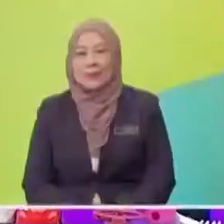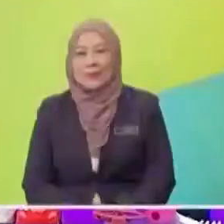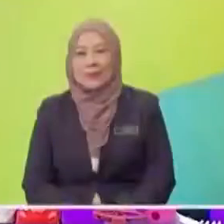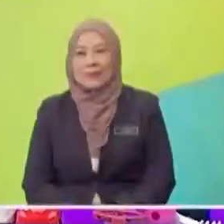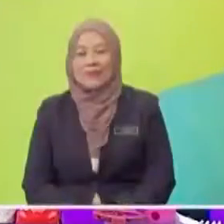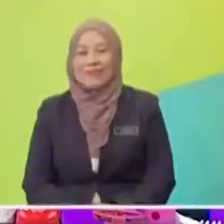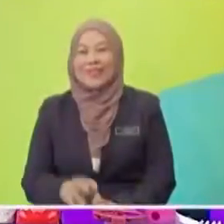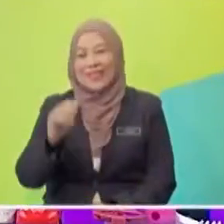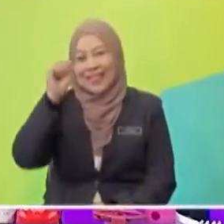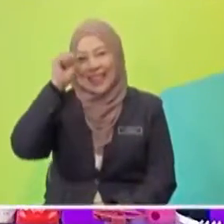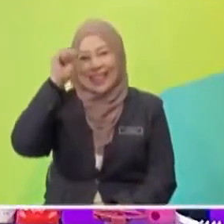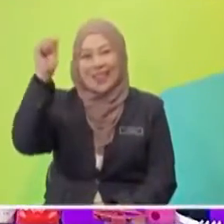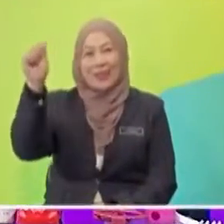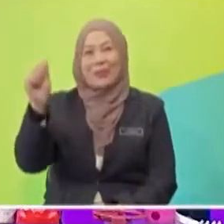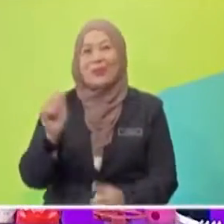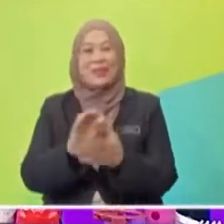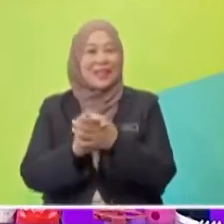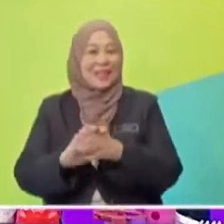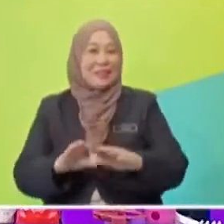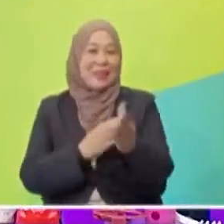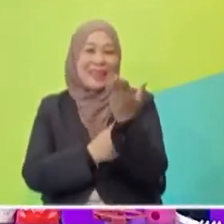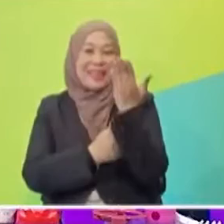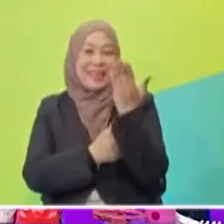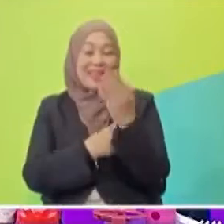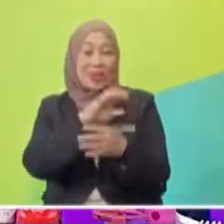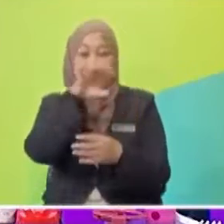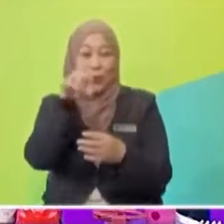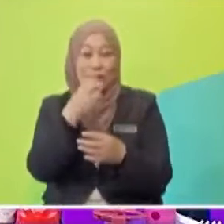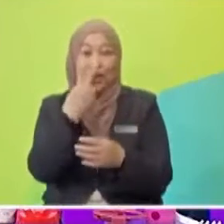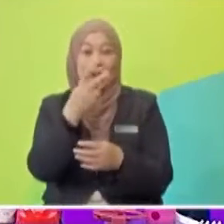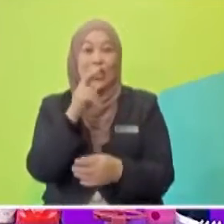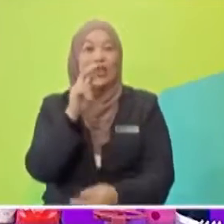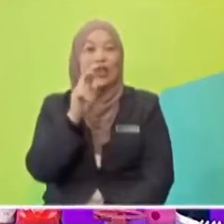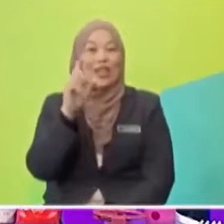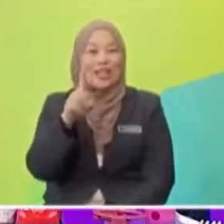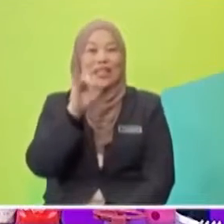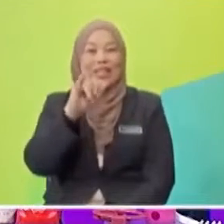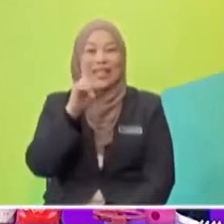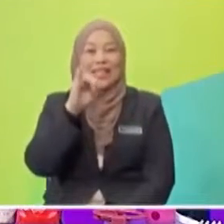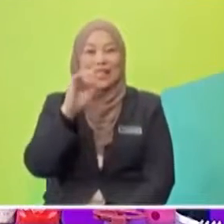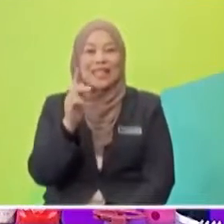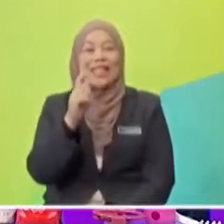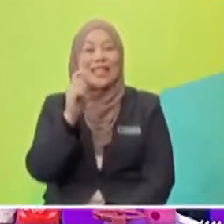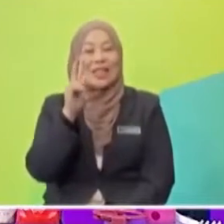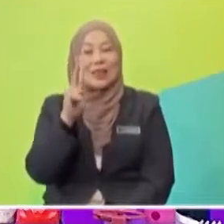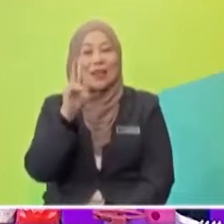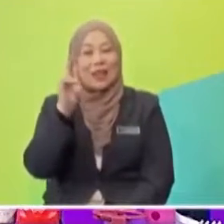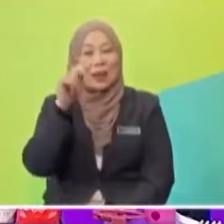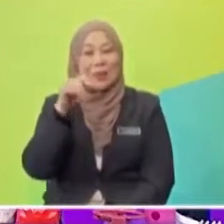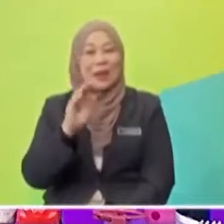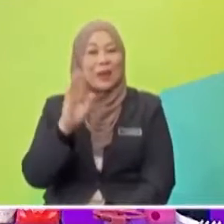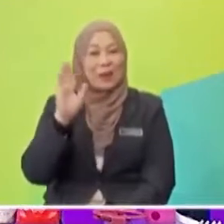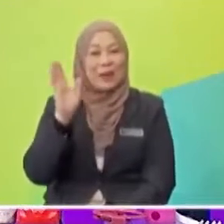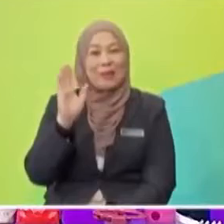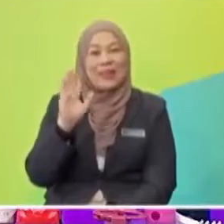Hai assalamualaikum Salam sejahtera anda sudah menyaksikan Didik TVM Hari ini bye sama-sama dengan saya Lia selaku pengacara Anda apa kabar